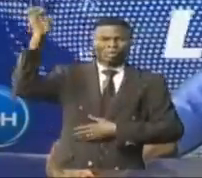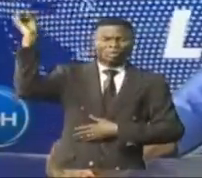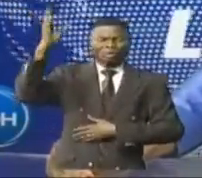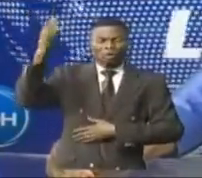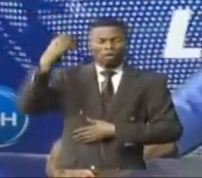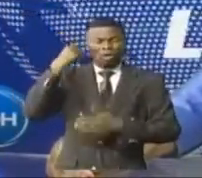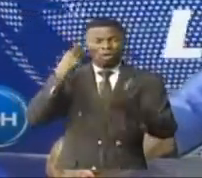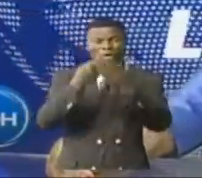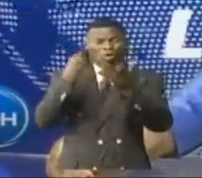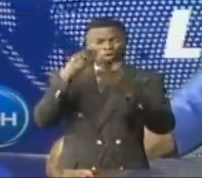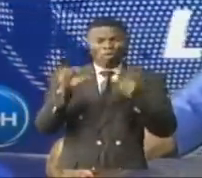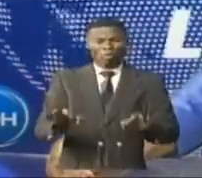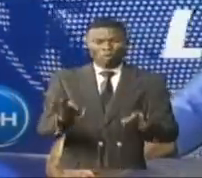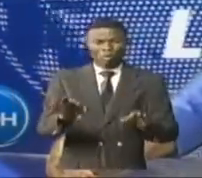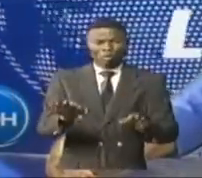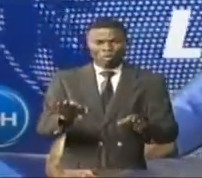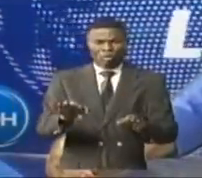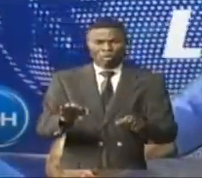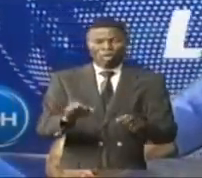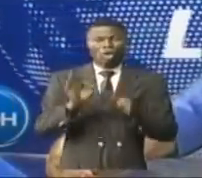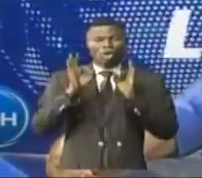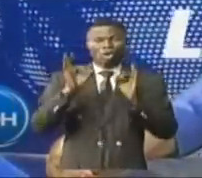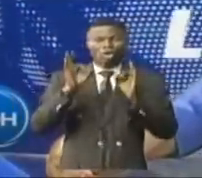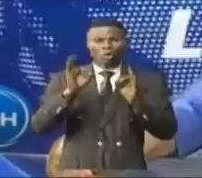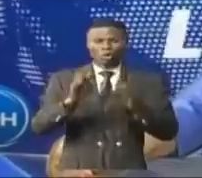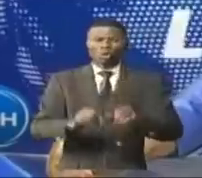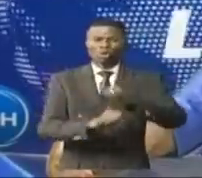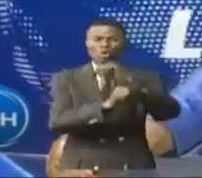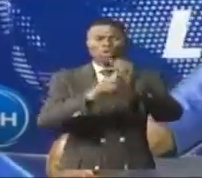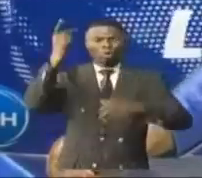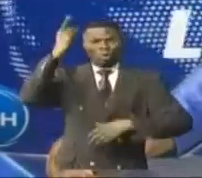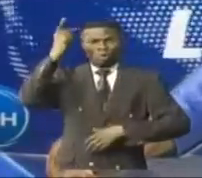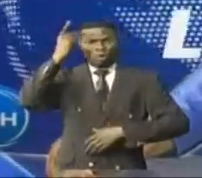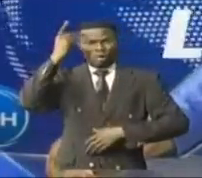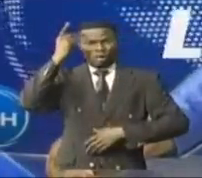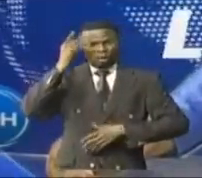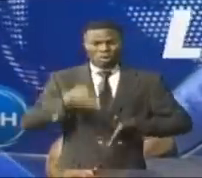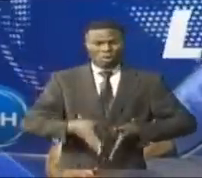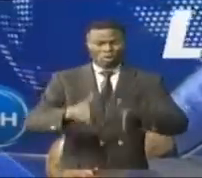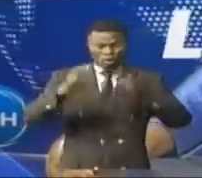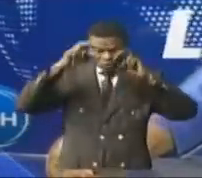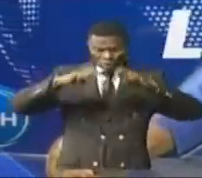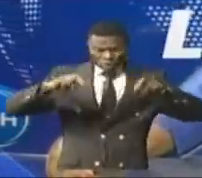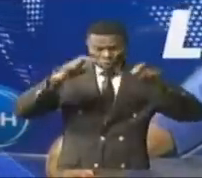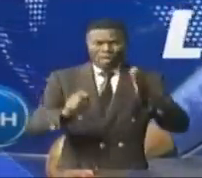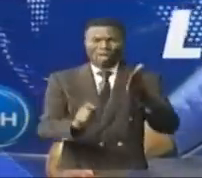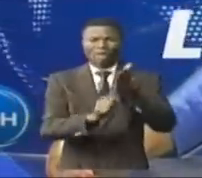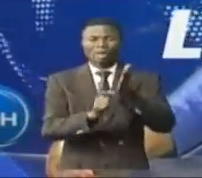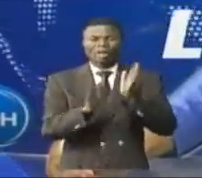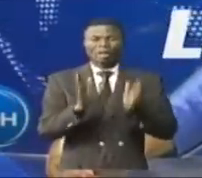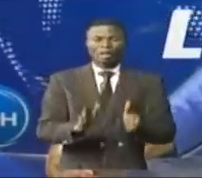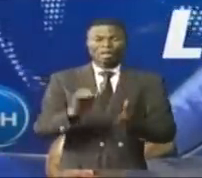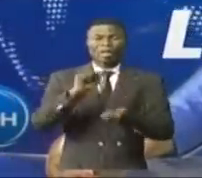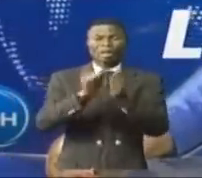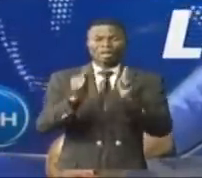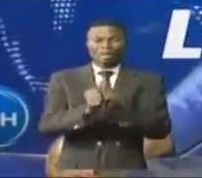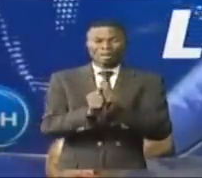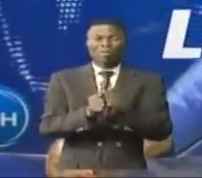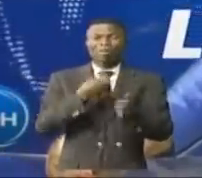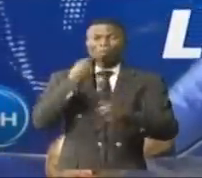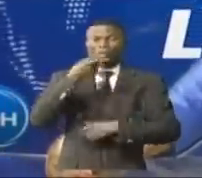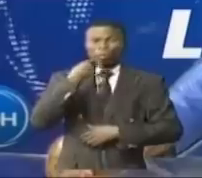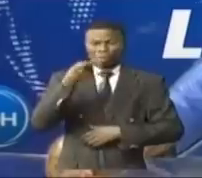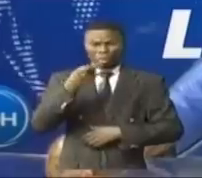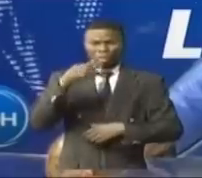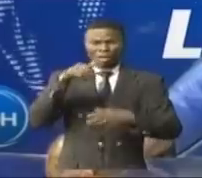d'observation terrestre, New Delhi veut accompagner Kinshasa sur ce chemin de recherche technologique. Le sujet était évoqué